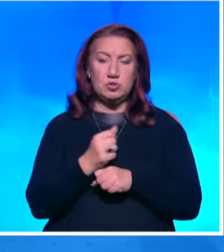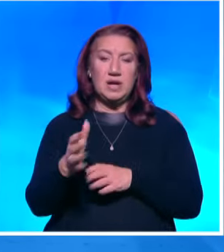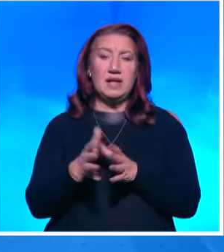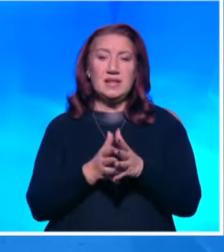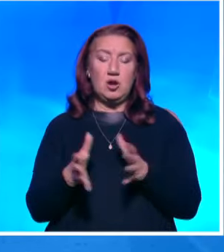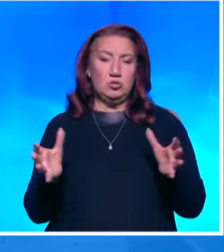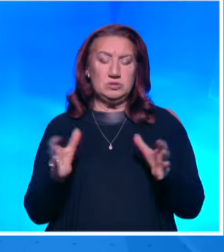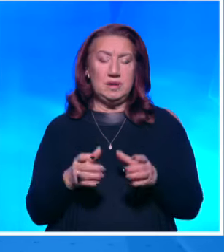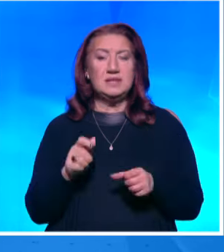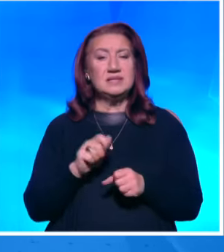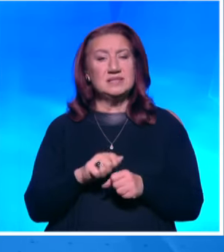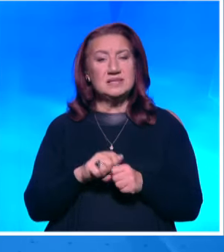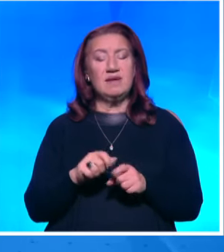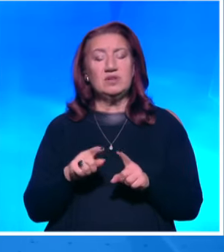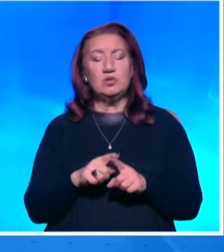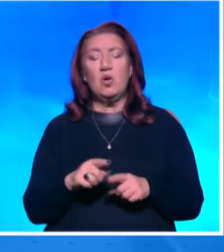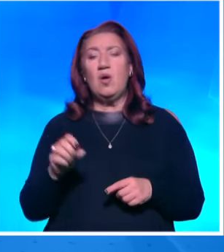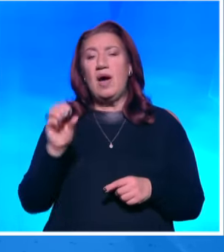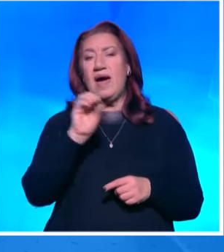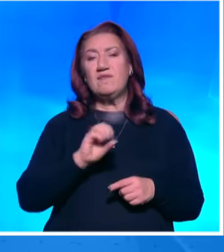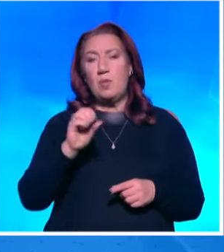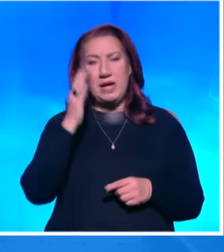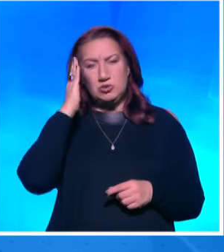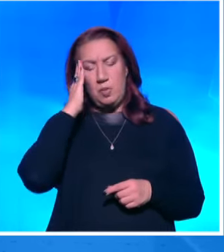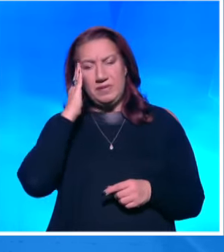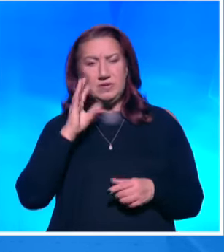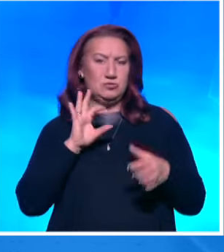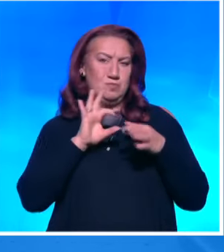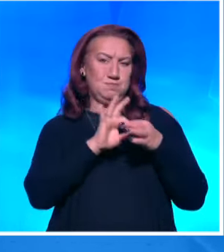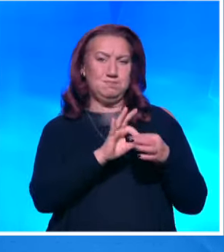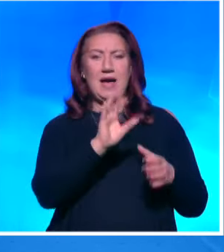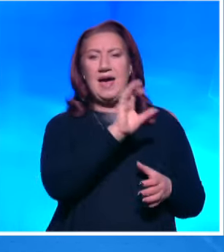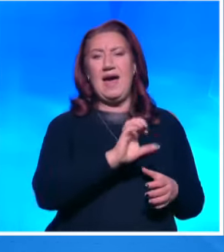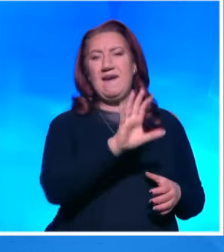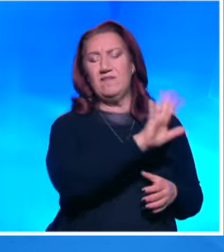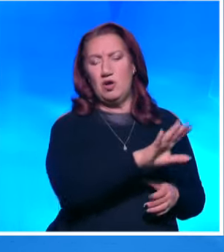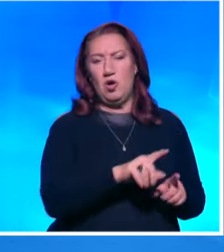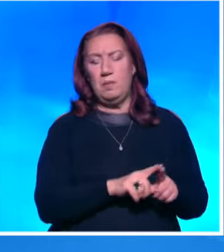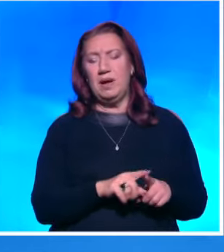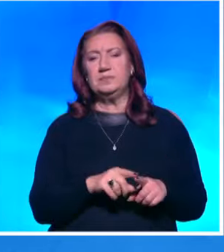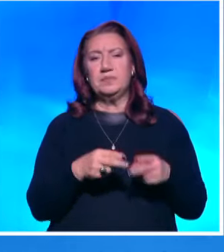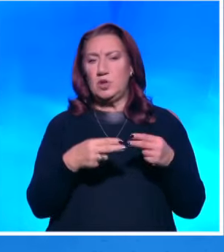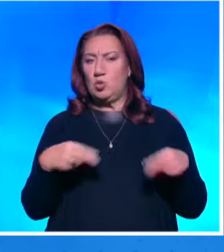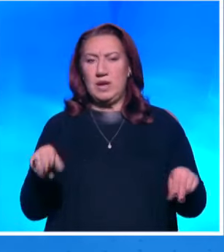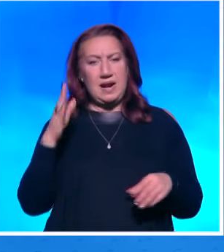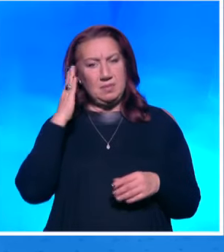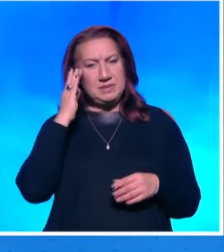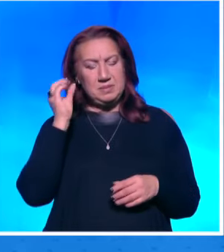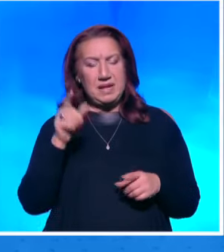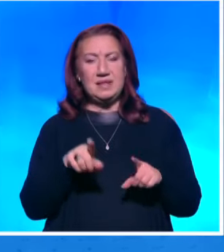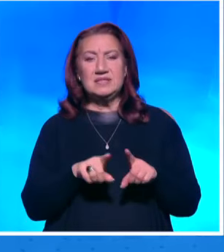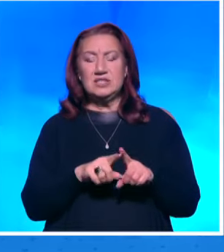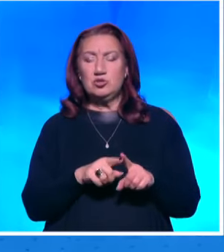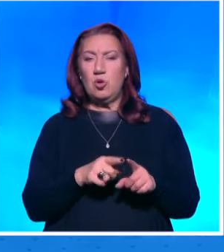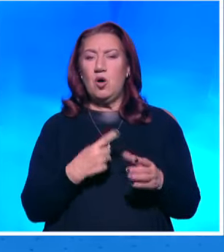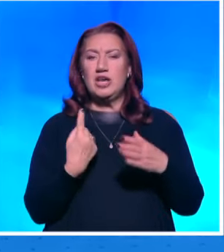на проевропейско правителство с равно отдалечен премиер гарантиращо пълното изолиране на пеевски от всички властови позиции в държавата